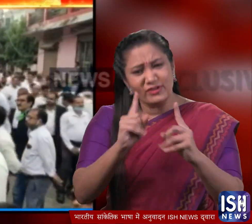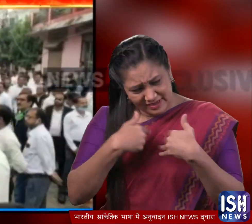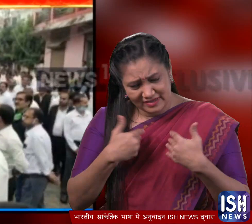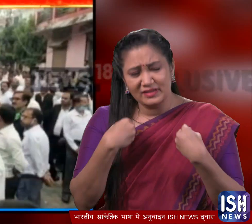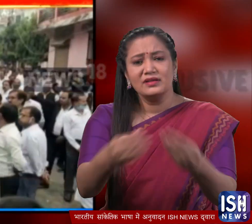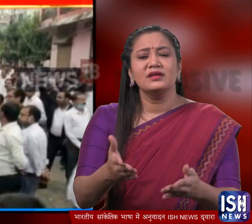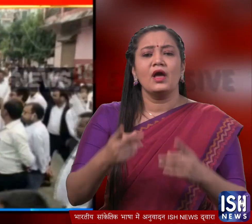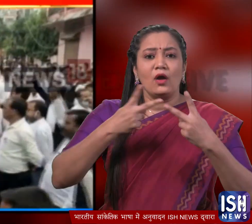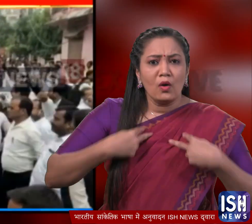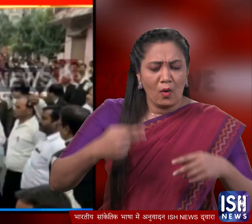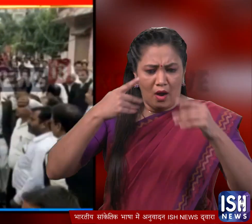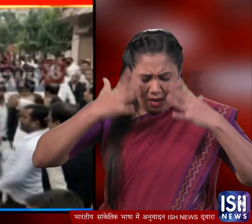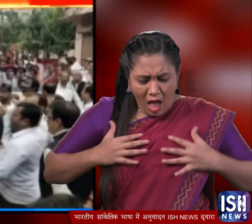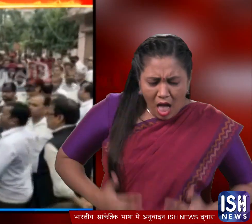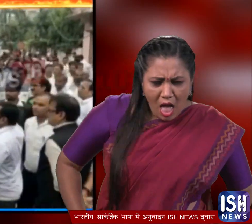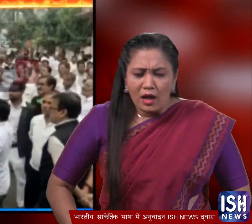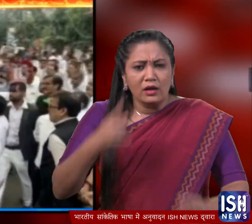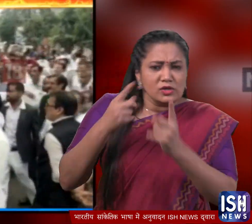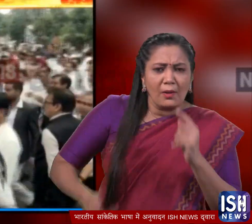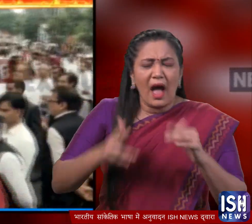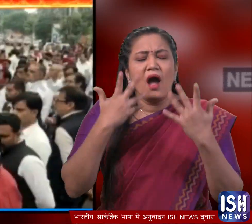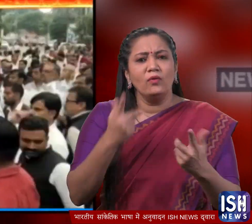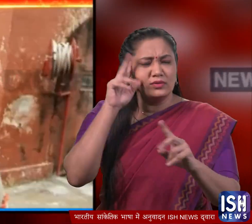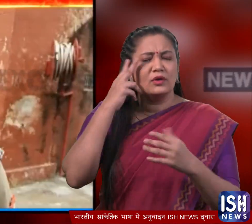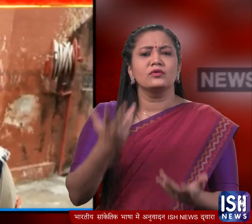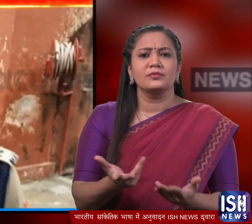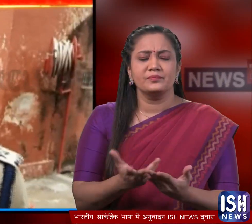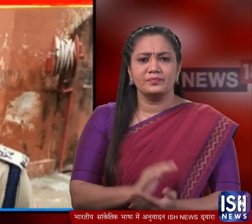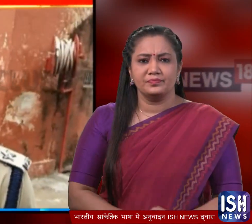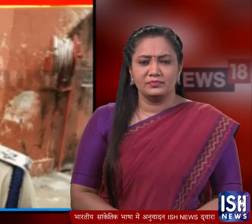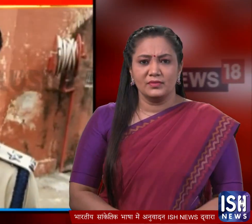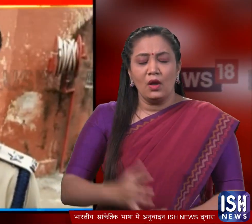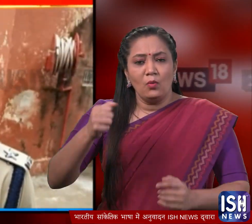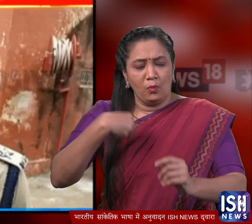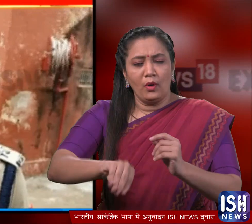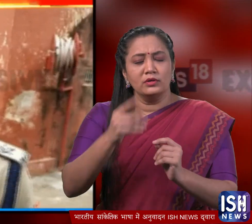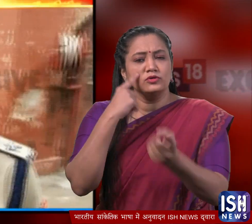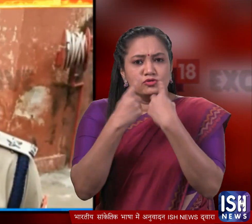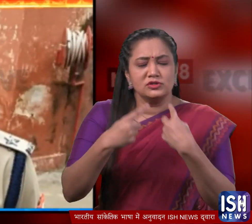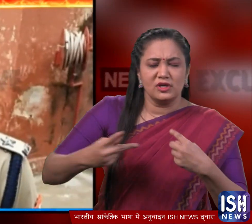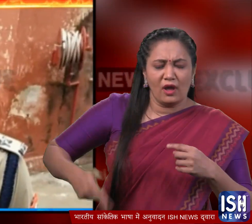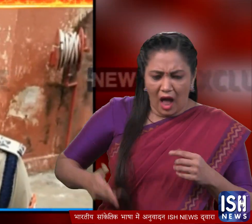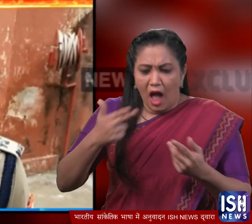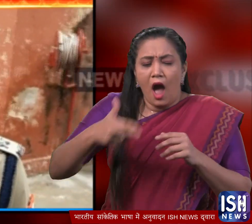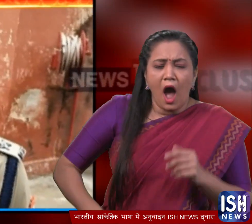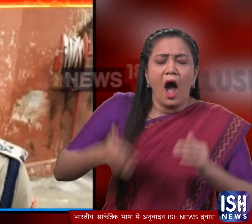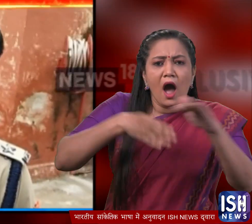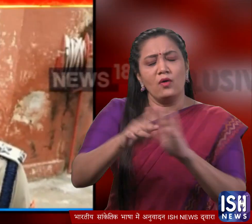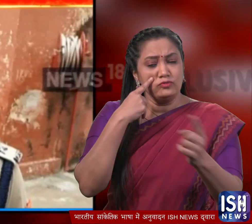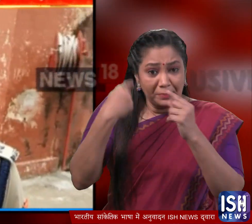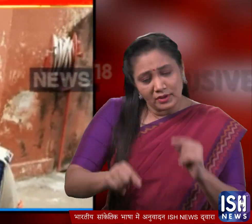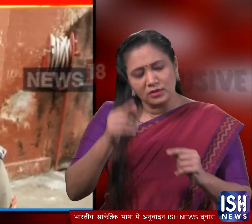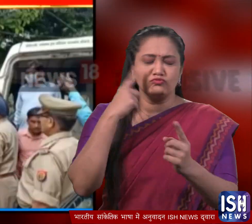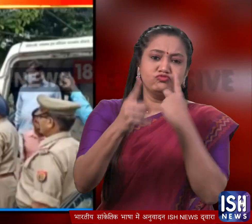साथ ही उसने वकीलों की जांच नहीं होने की वजह से इस घटना का शक जताया। देखना पड़ेगा कि कैसे ये घटना आया है, क्या है। यदि कोई इसमें चूक हुई होगी तो